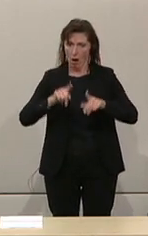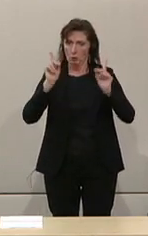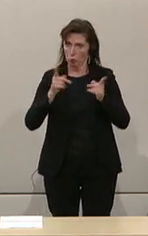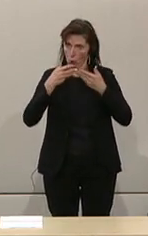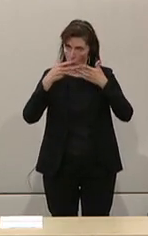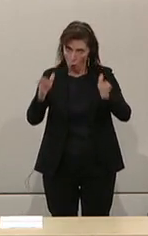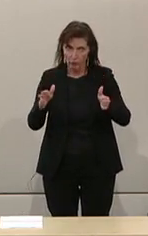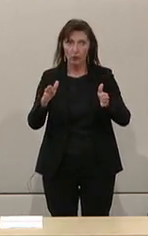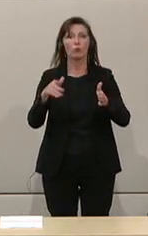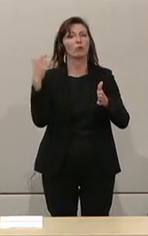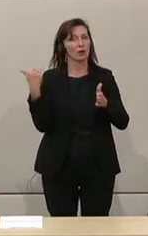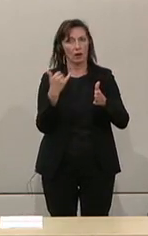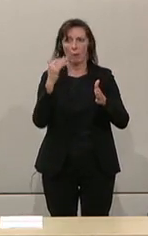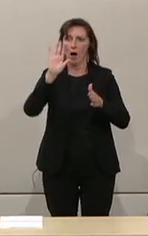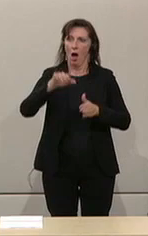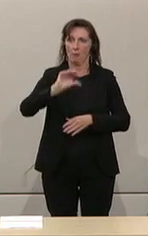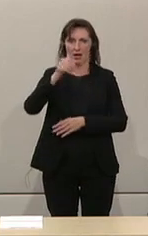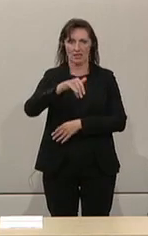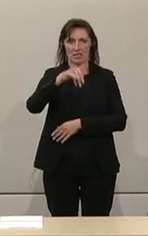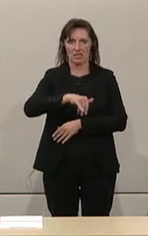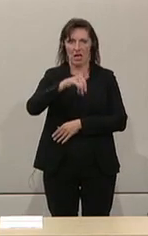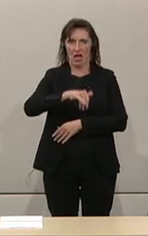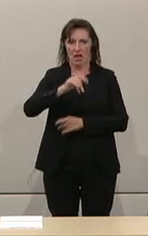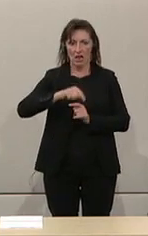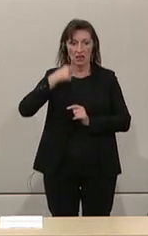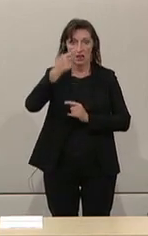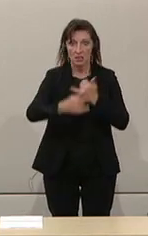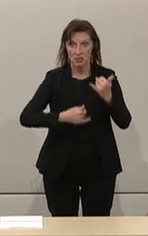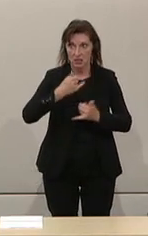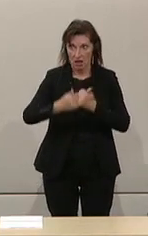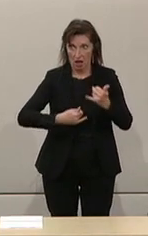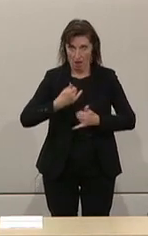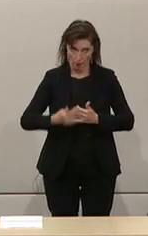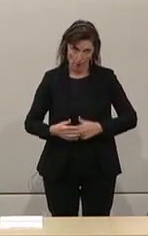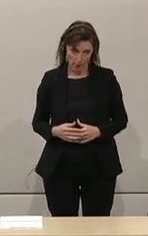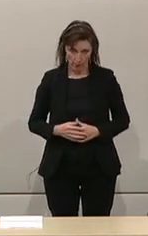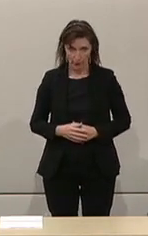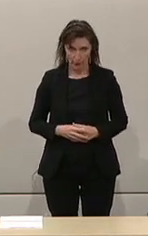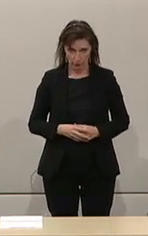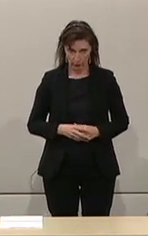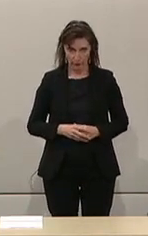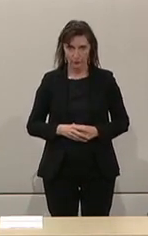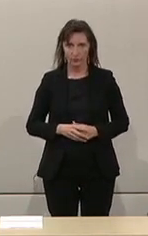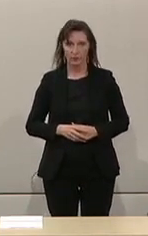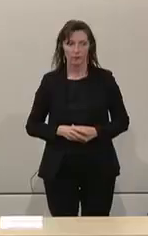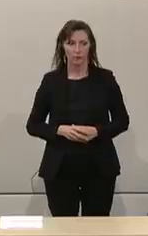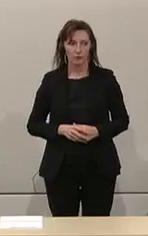für die jeweiligen Tarifstufen ab 1. Jänner des Folgejahres der Kundmachung.